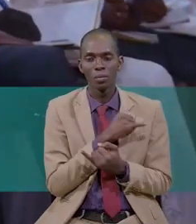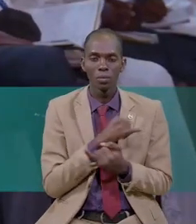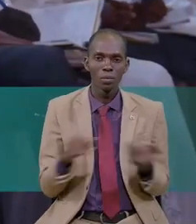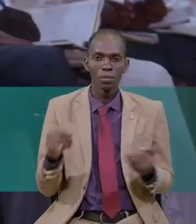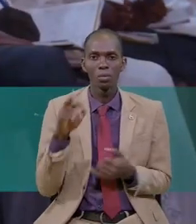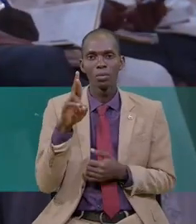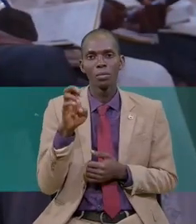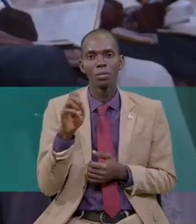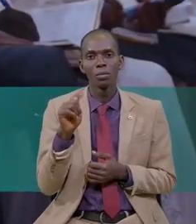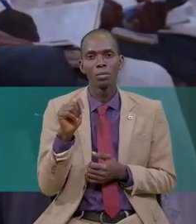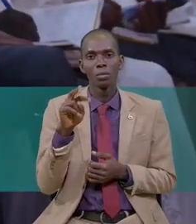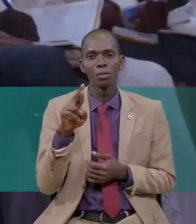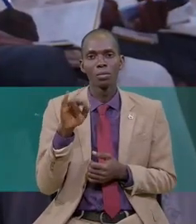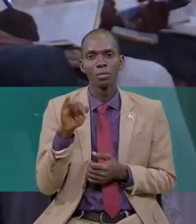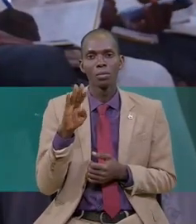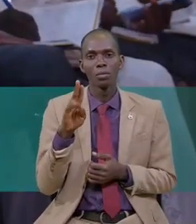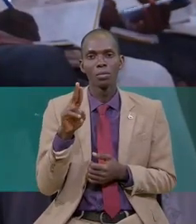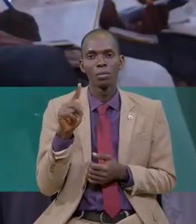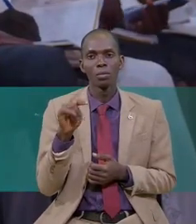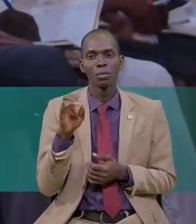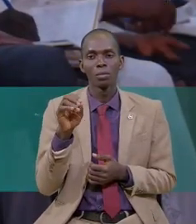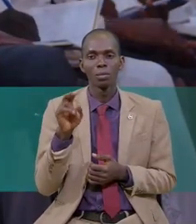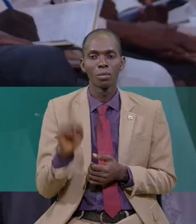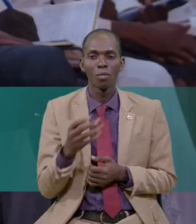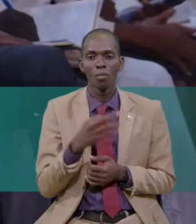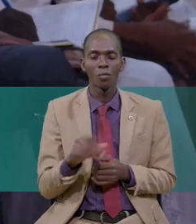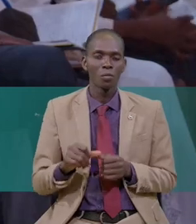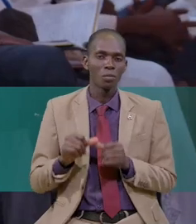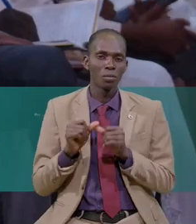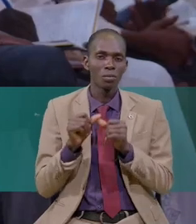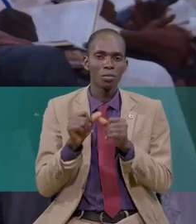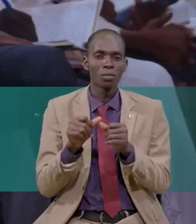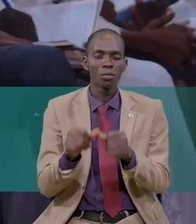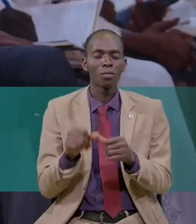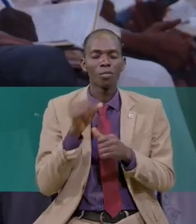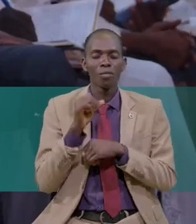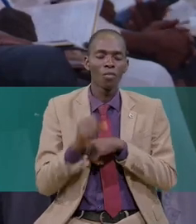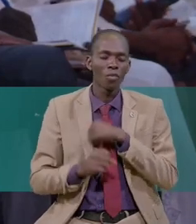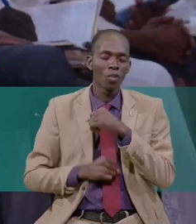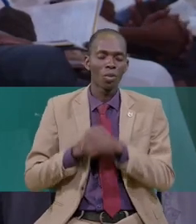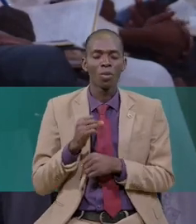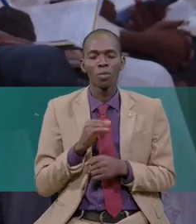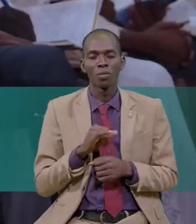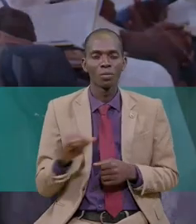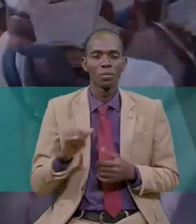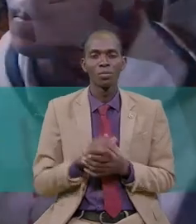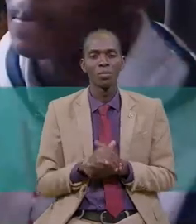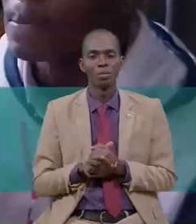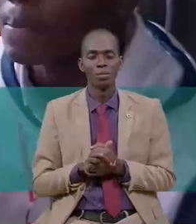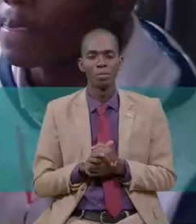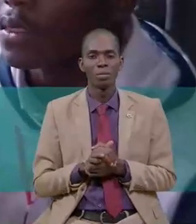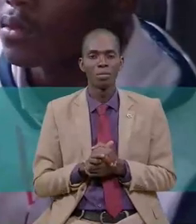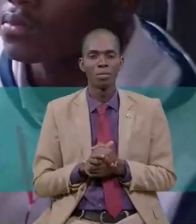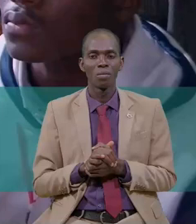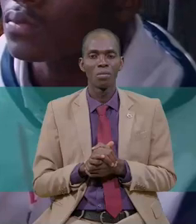souffrance continuelle. La souffrance continuelle. La rétribution finale.